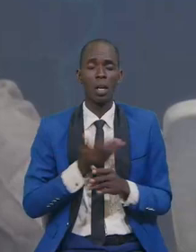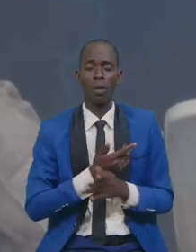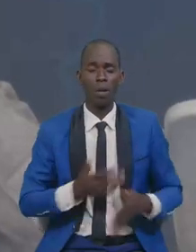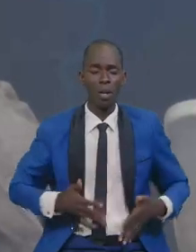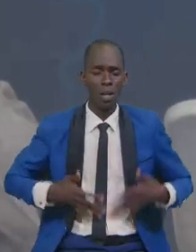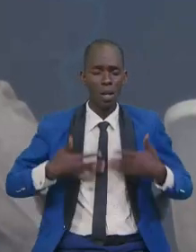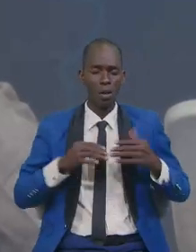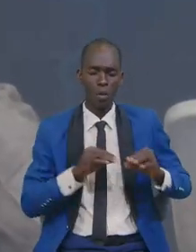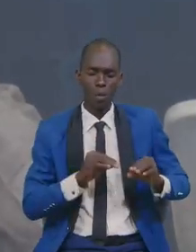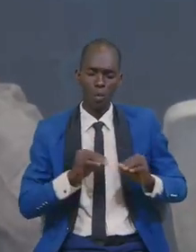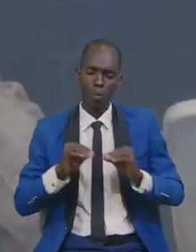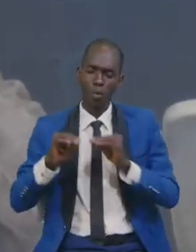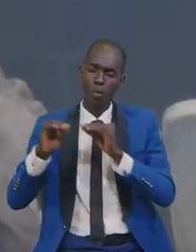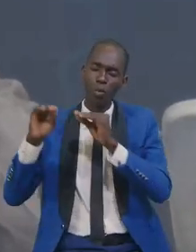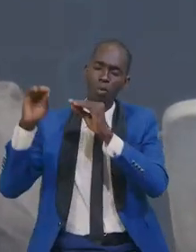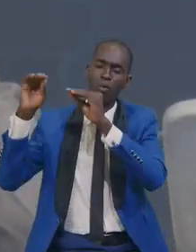Que nos vies